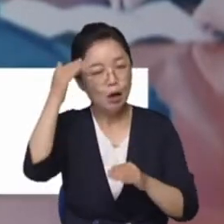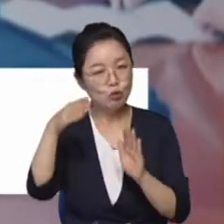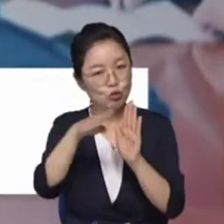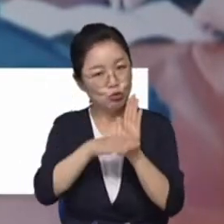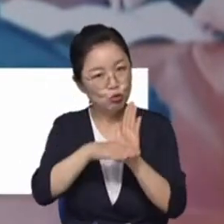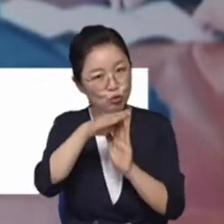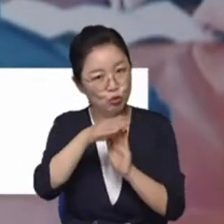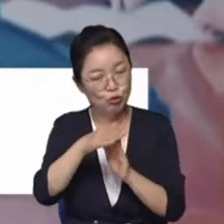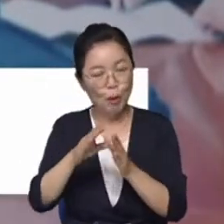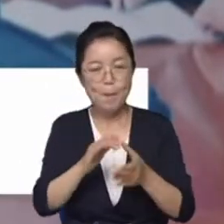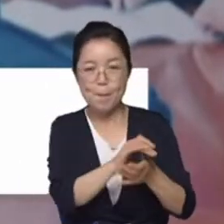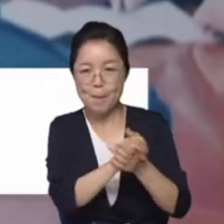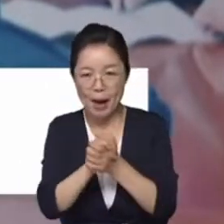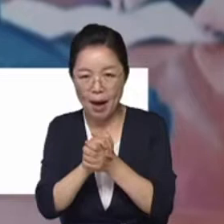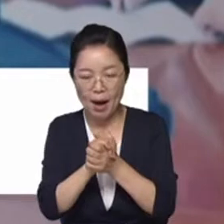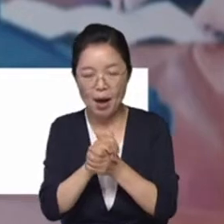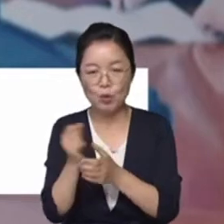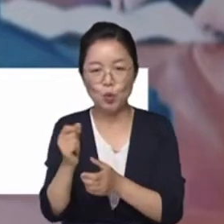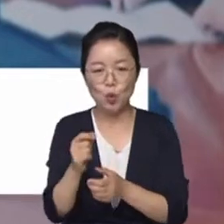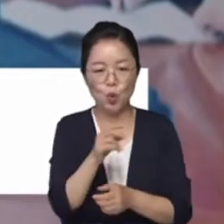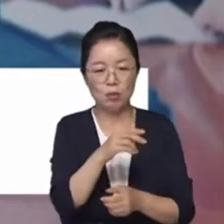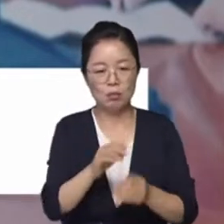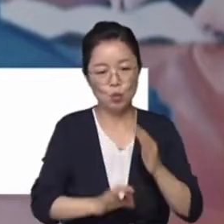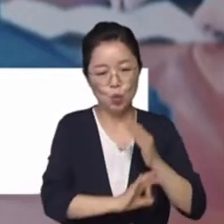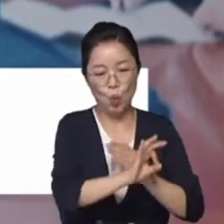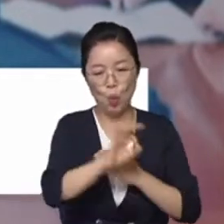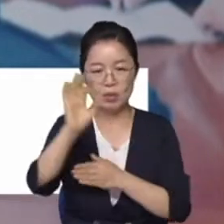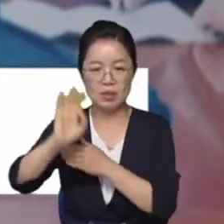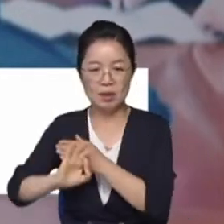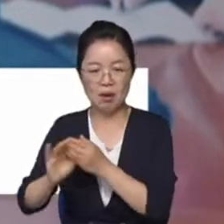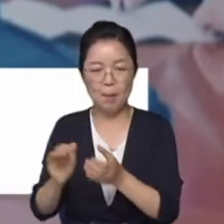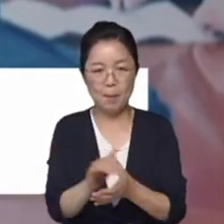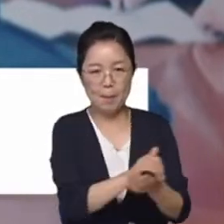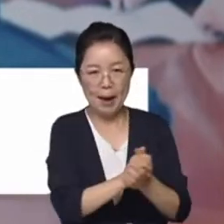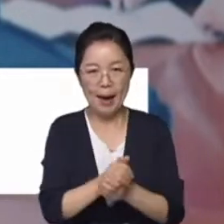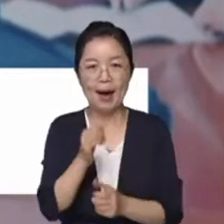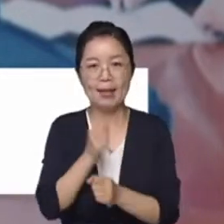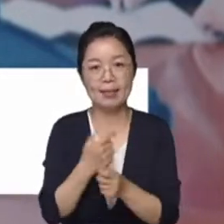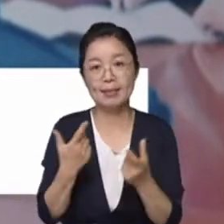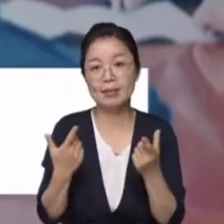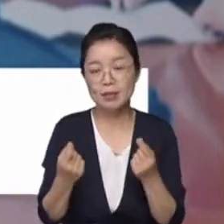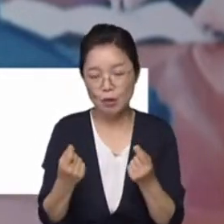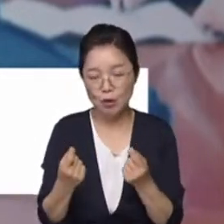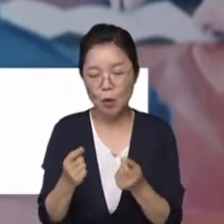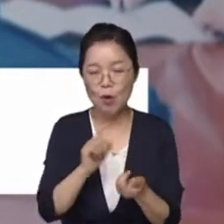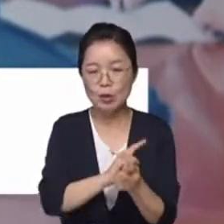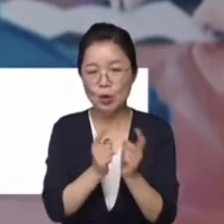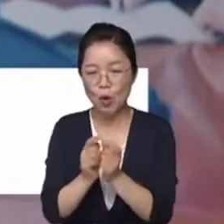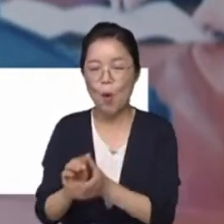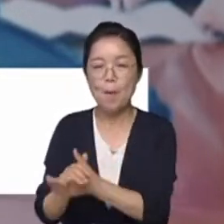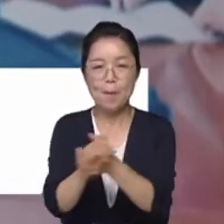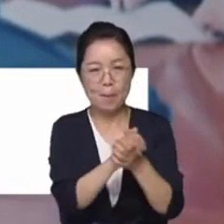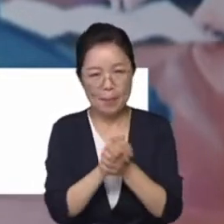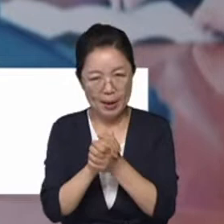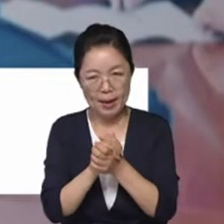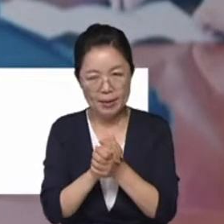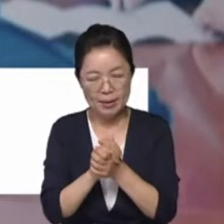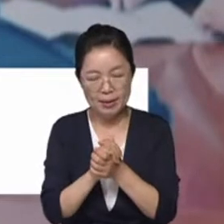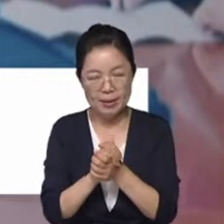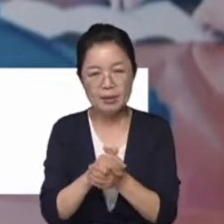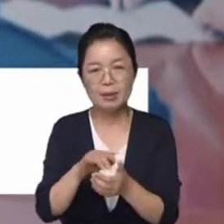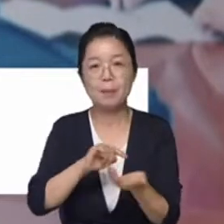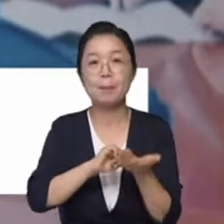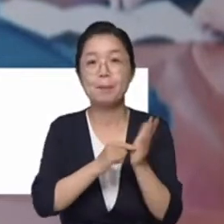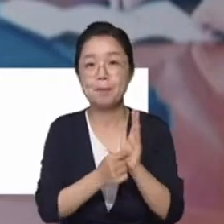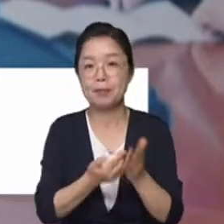동서를 화해시켰던 노무현처럼 이제 세대와 남녀를 극복하고 화해할 수 있는 방안을 내놓는 것이라고 보고요.